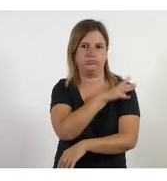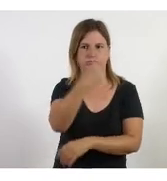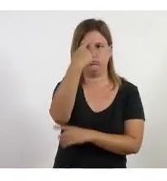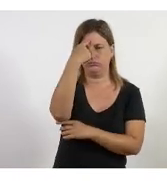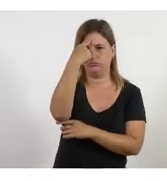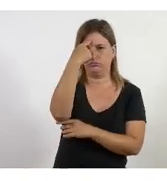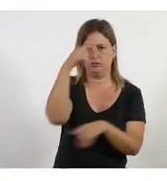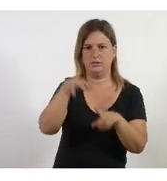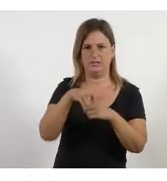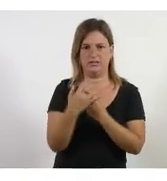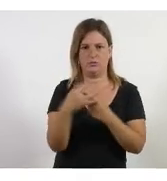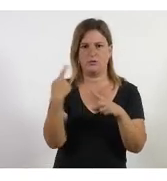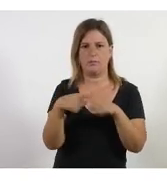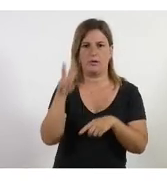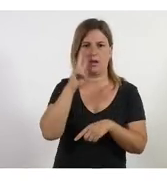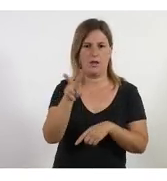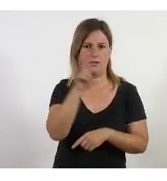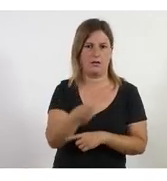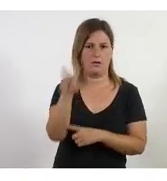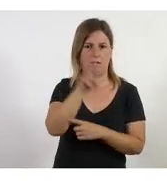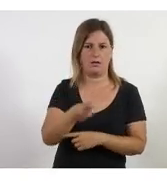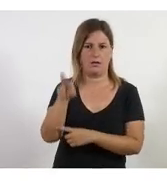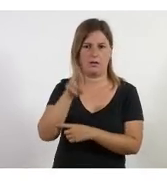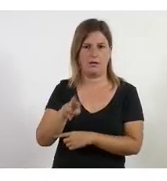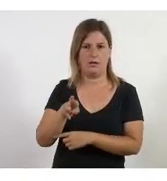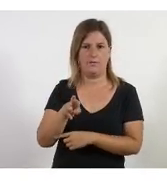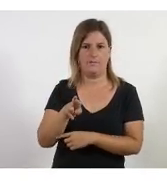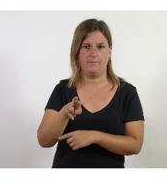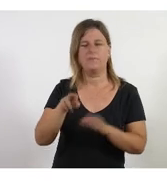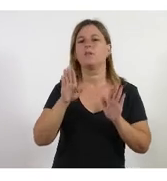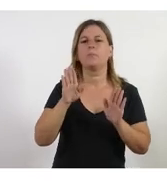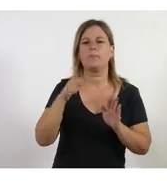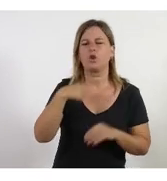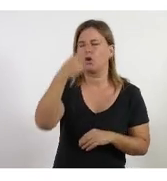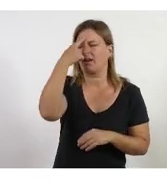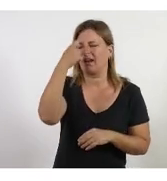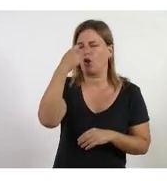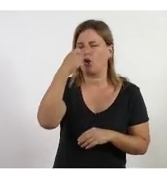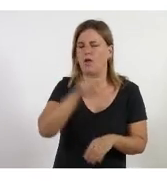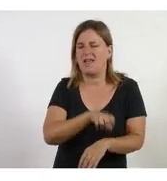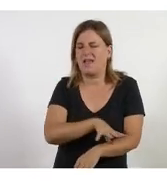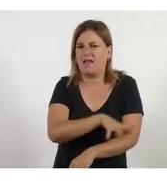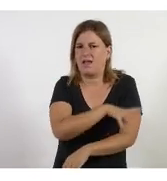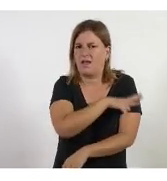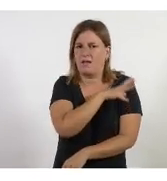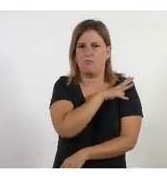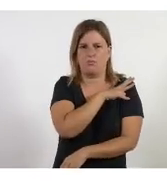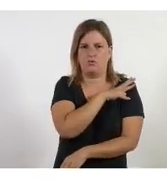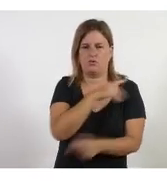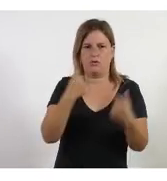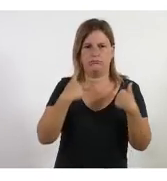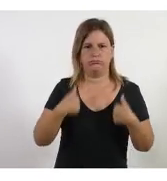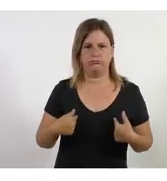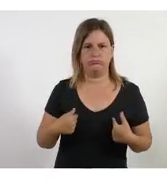al cap, que l'hem vist tantes vegades. Però jo recordo sobretot l'emoció d'aquell moment, no? El que vaig sentir en